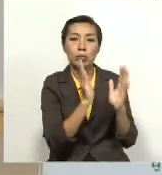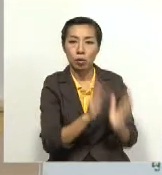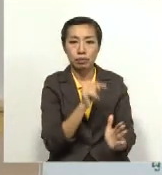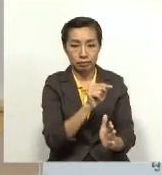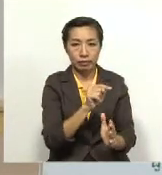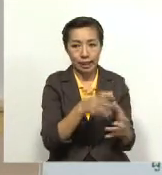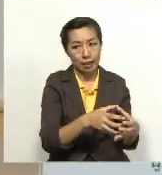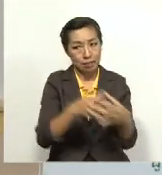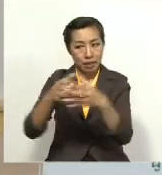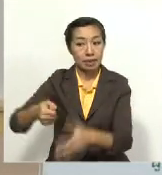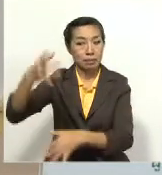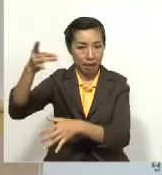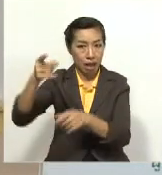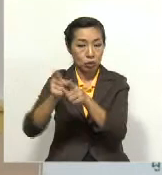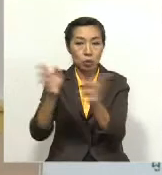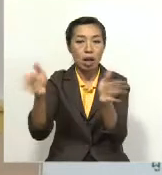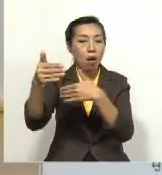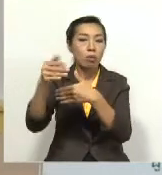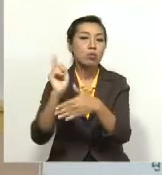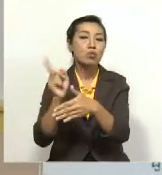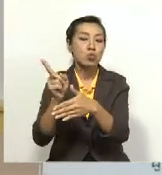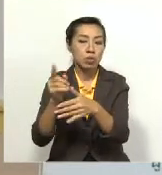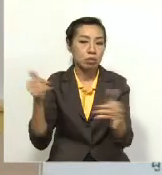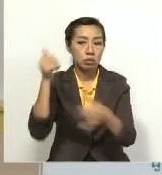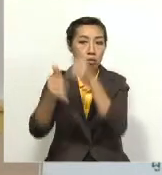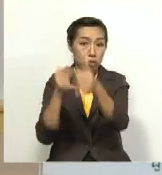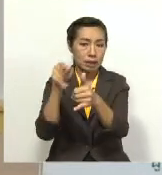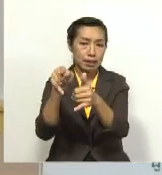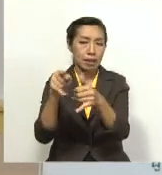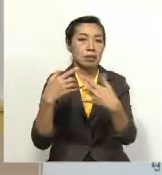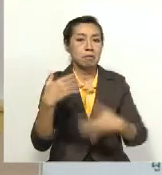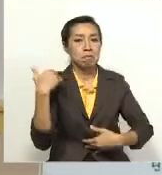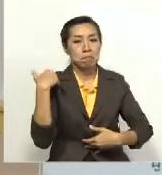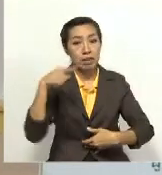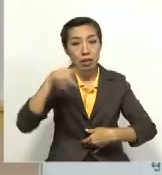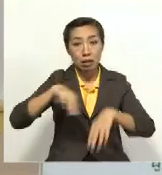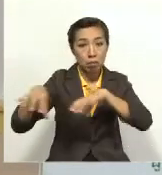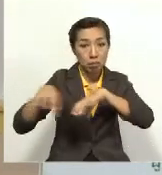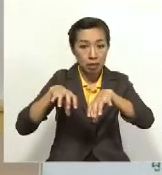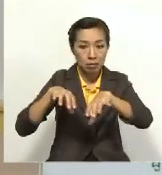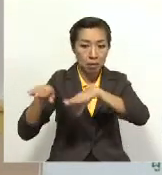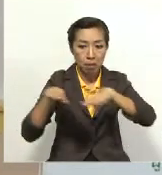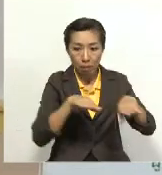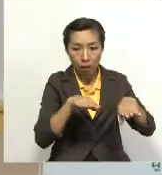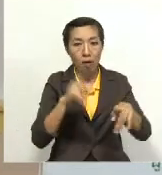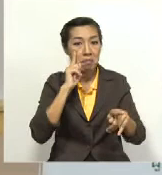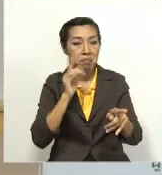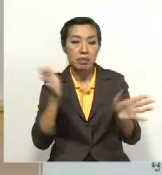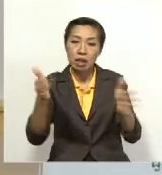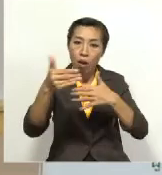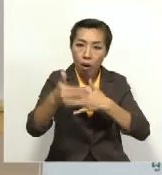ก็ทั้งหมดก็จะอยู่รวมในหอผู้ป่วยเดียวกันนะครับซึ่งก็มีการเตรียมการในแง่ของทั้งสถานที่นะครับให้มีความ